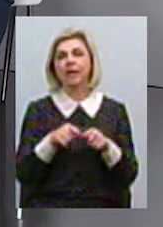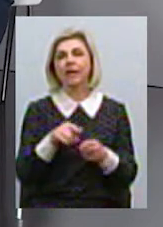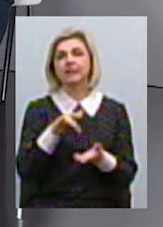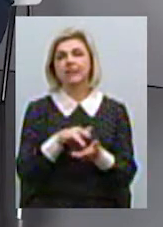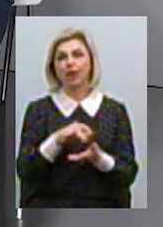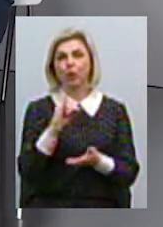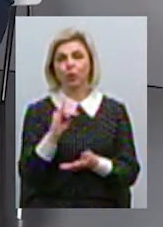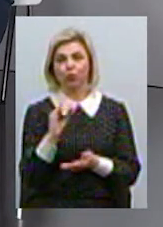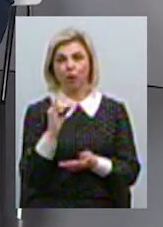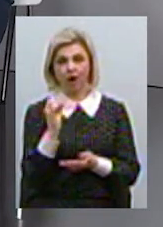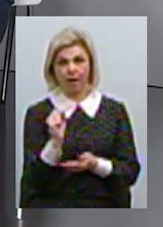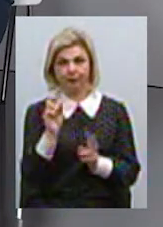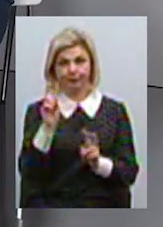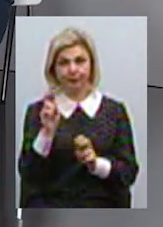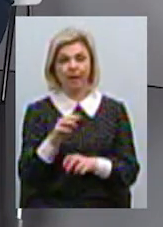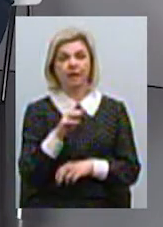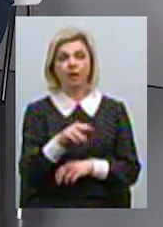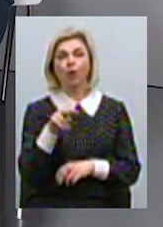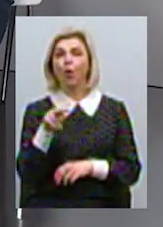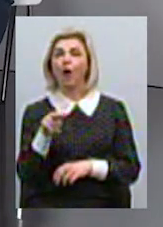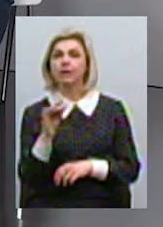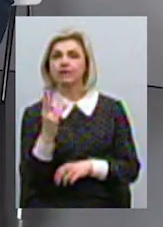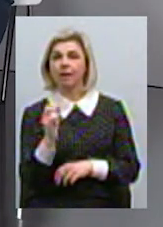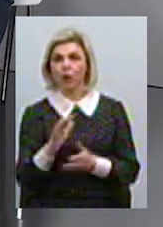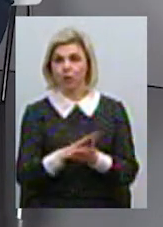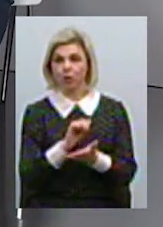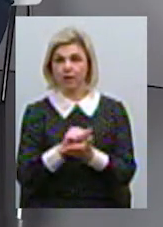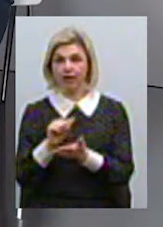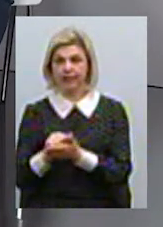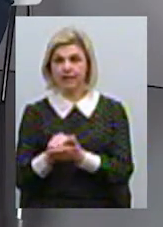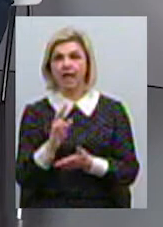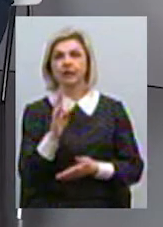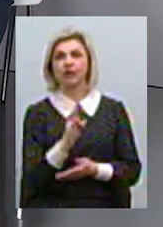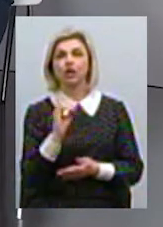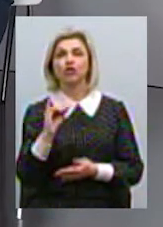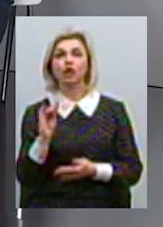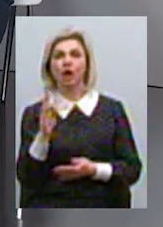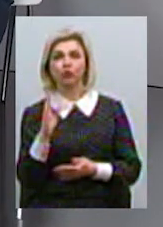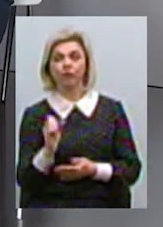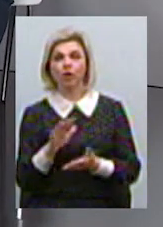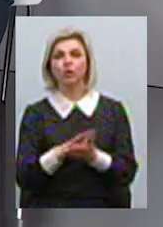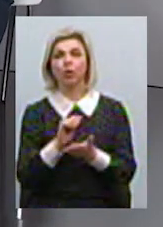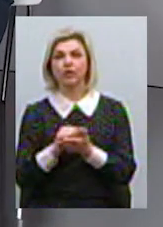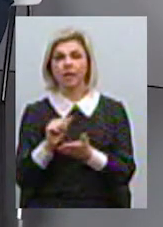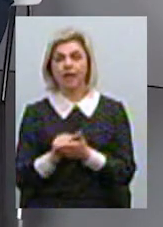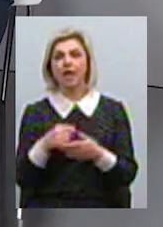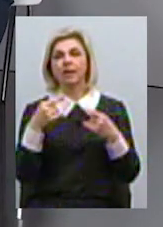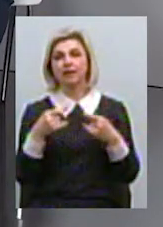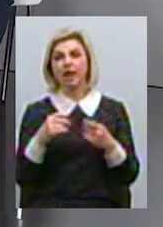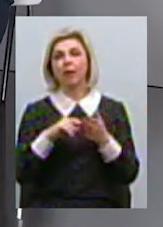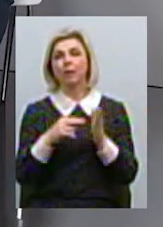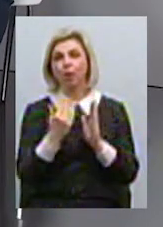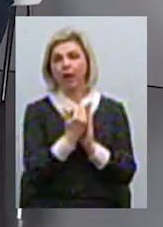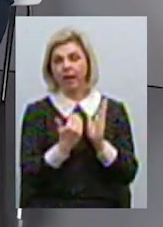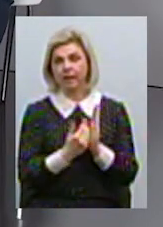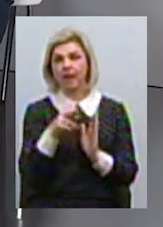«Центр ЮА». Тетяна Лукацька – журналістка. Наталія Ячкалова – журналістка, редакторка телепроекту